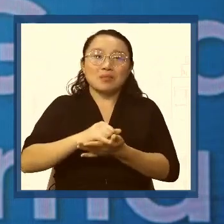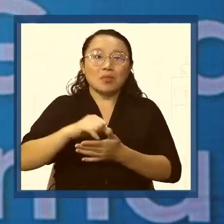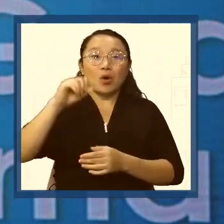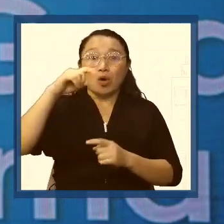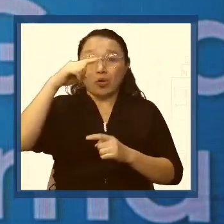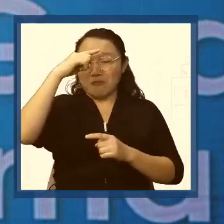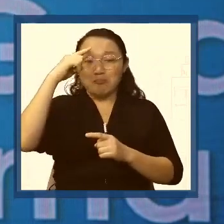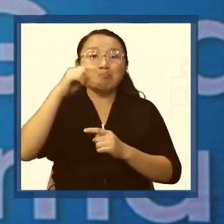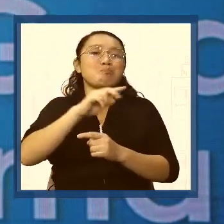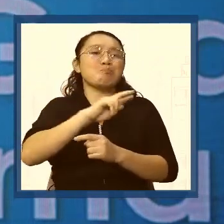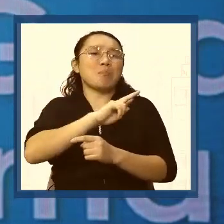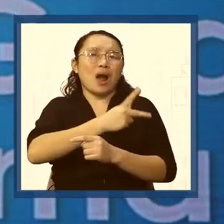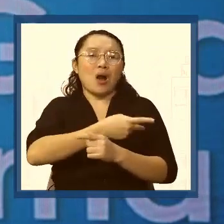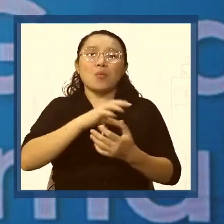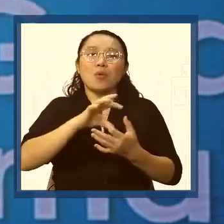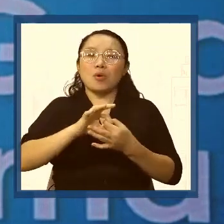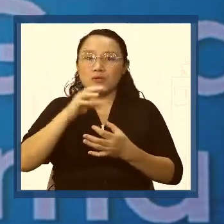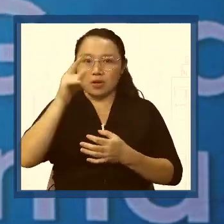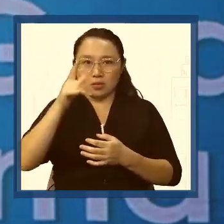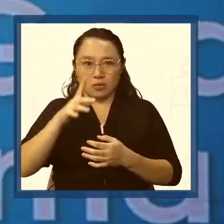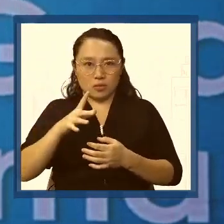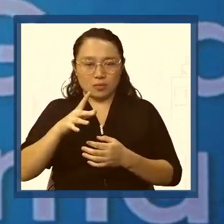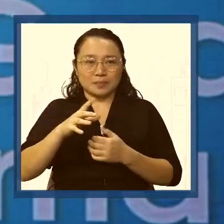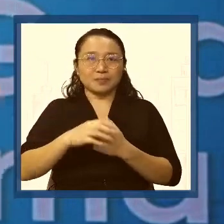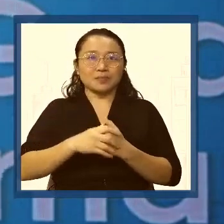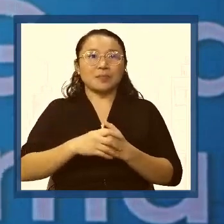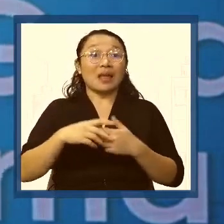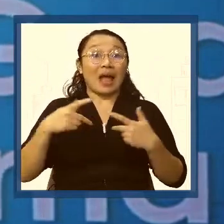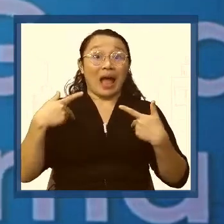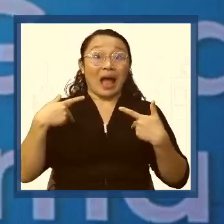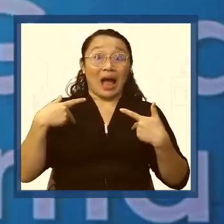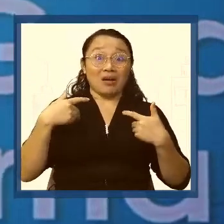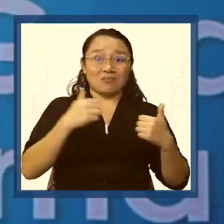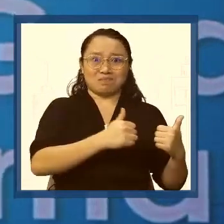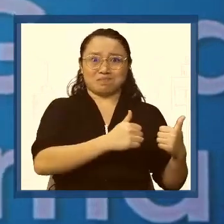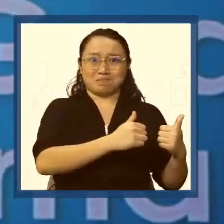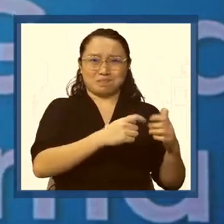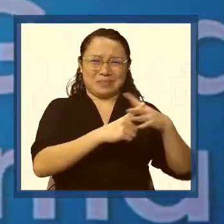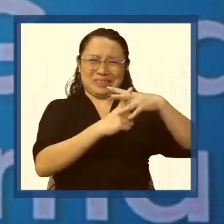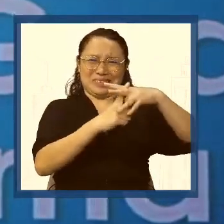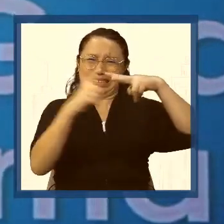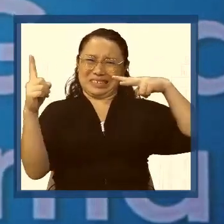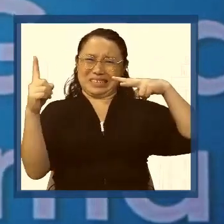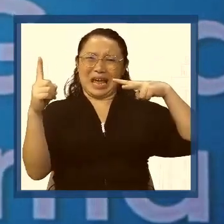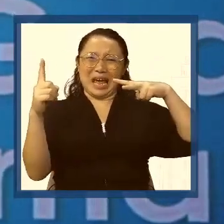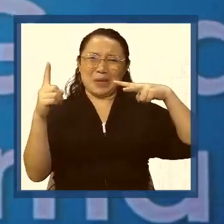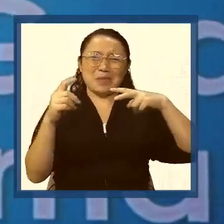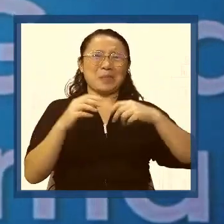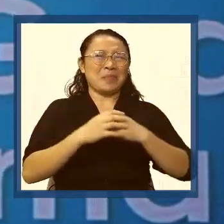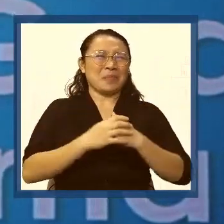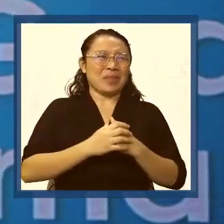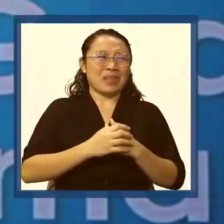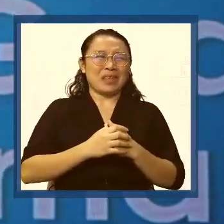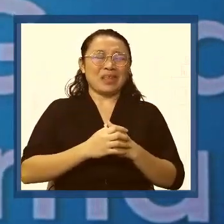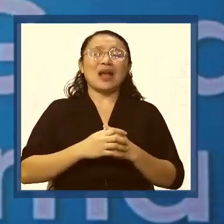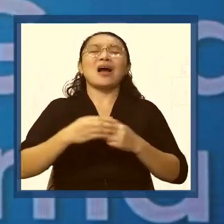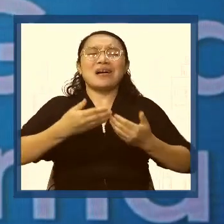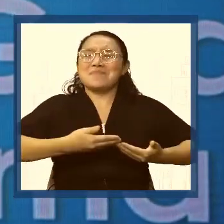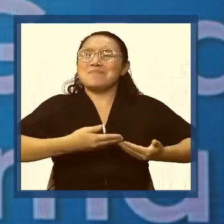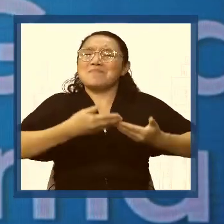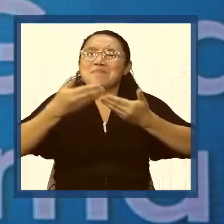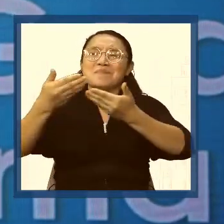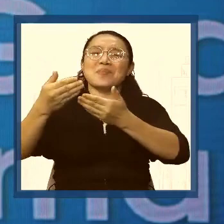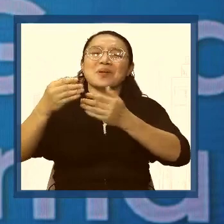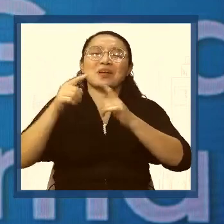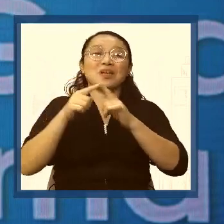Dios. Kung ikaw man naay usa ka butang nga gusto nimong likayan, dinas ka suguan sa Dios. Dada ka nang diha sa